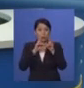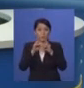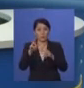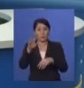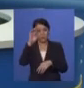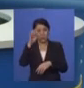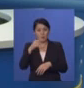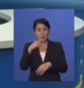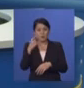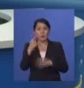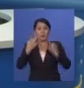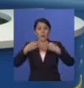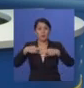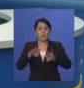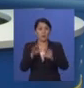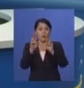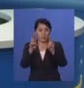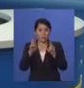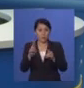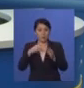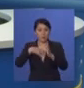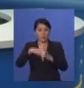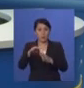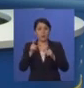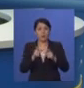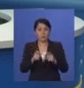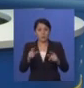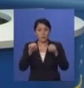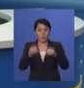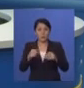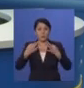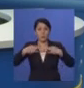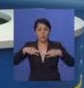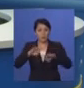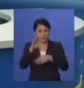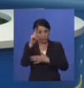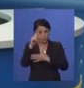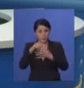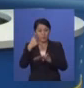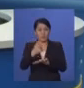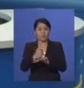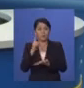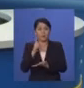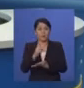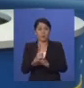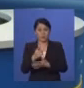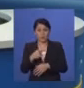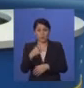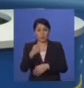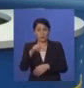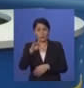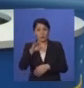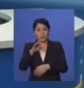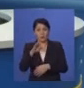басшысы осылай деді. Демократия қағидаттарын нығайтып, адамдардың құқығы мен бостандығына кепілдікті күшейту басты міндет екенінде